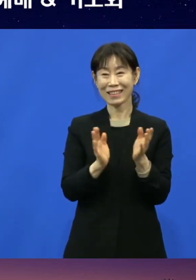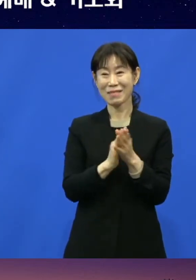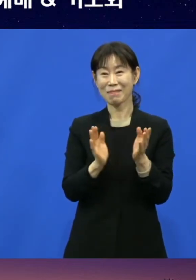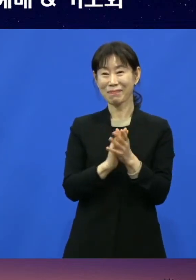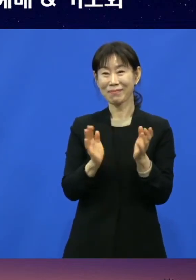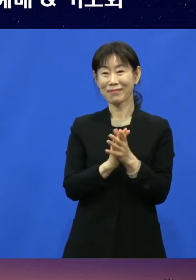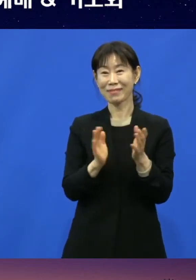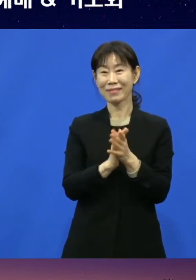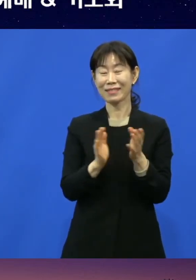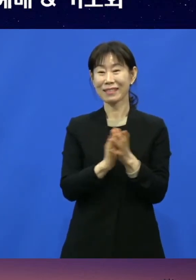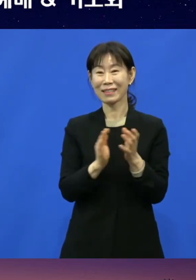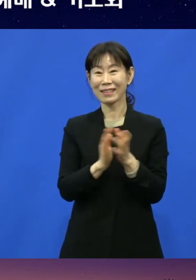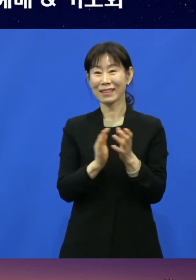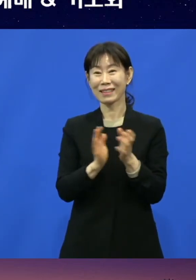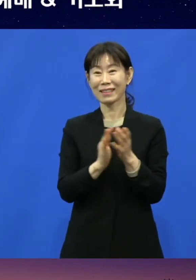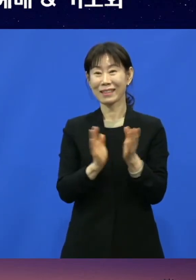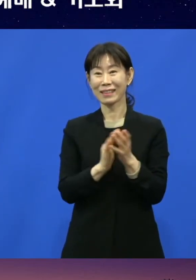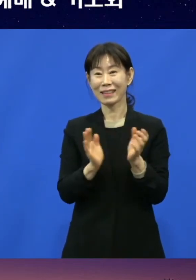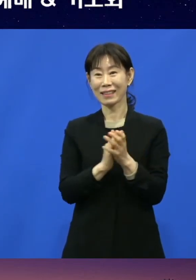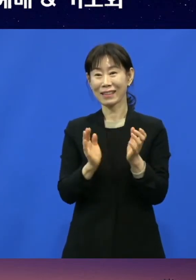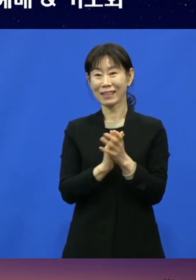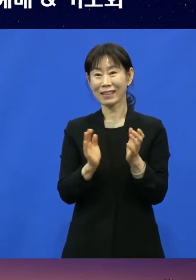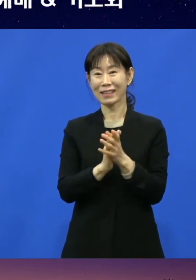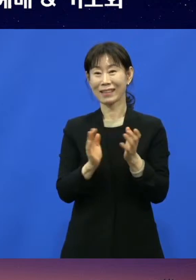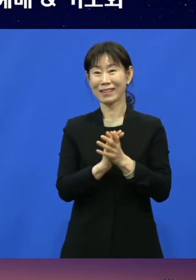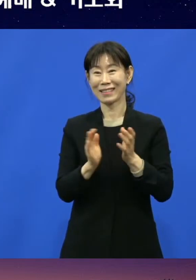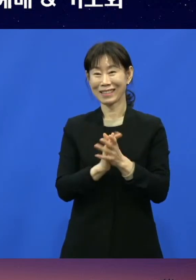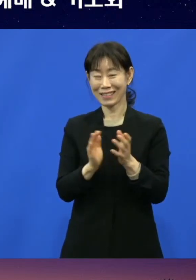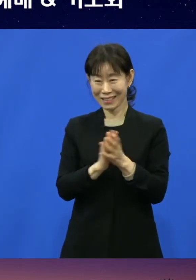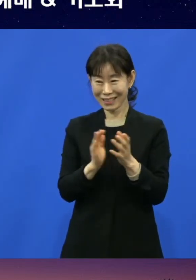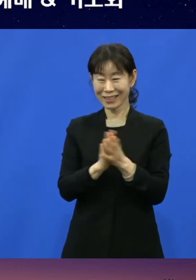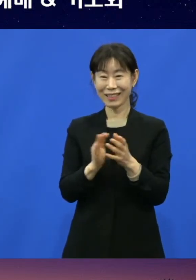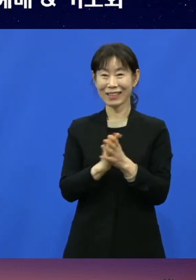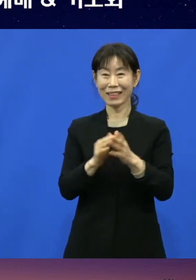아니, 왜 2명밖에 없어요?